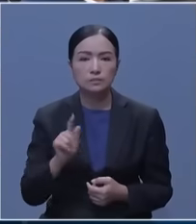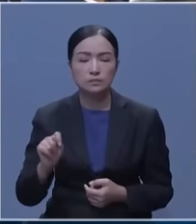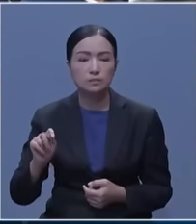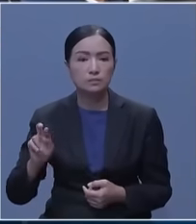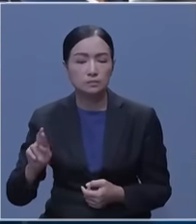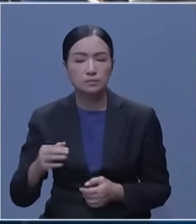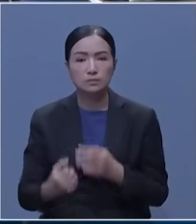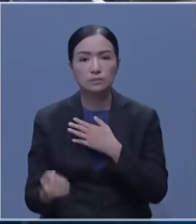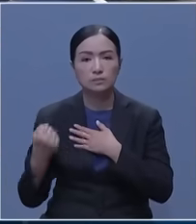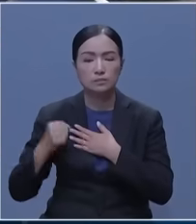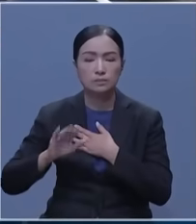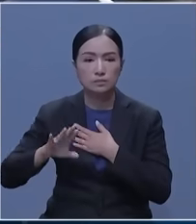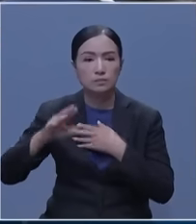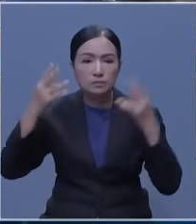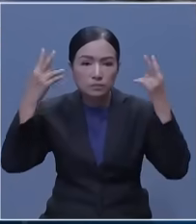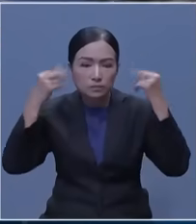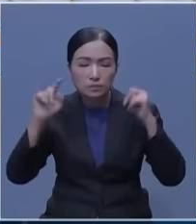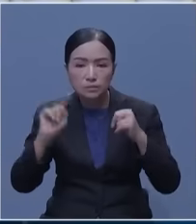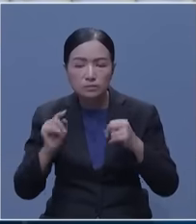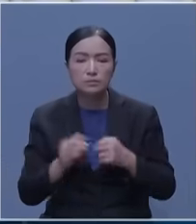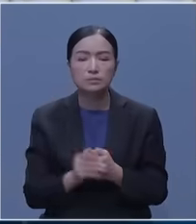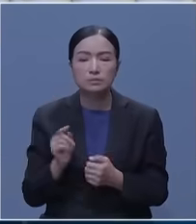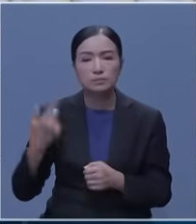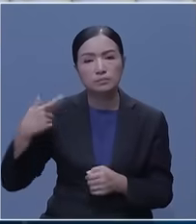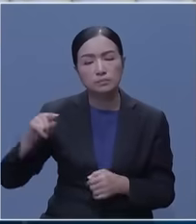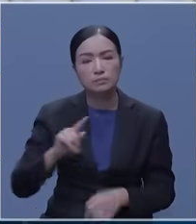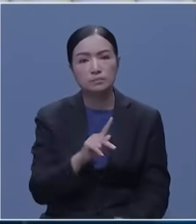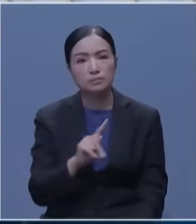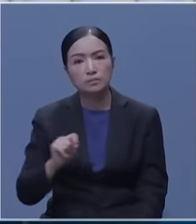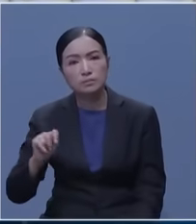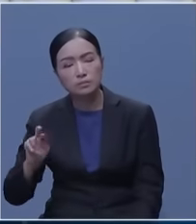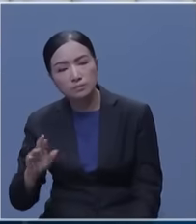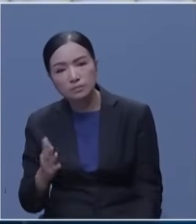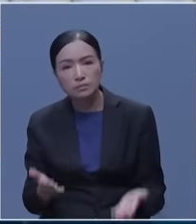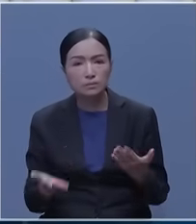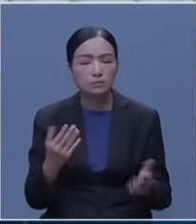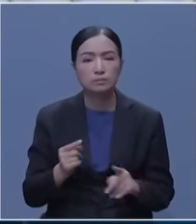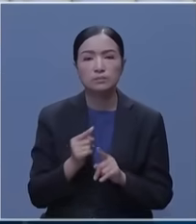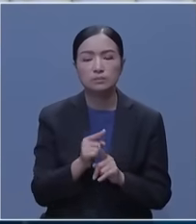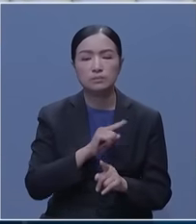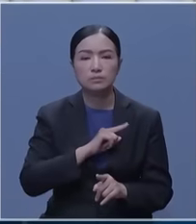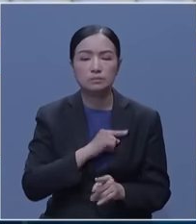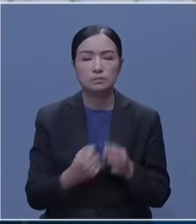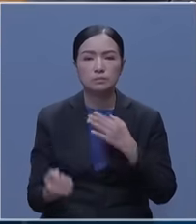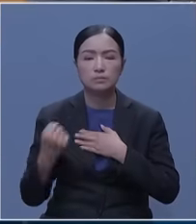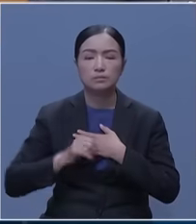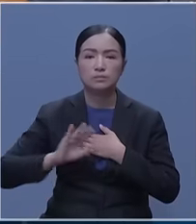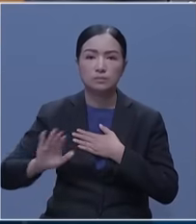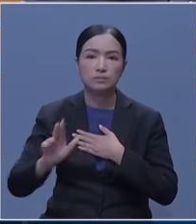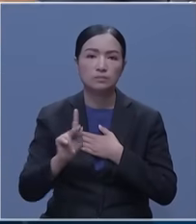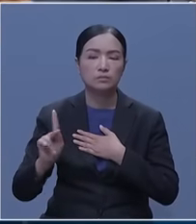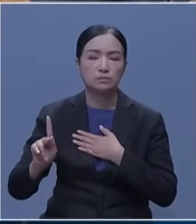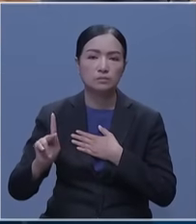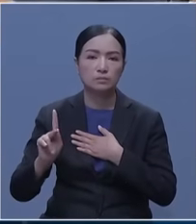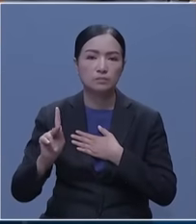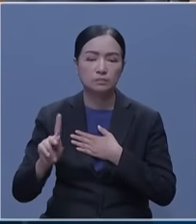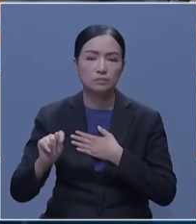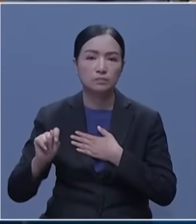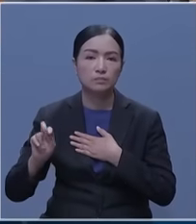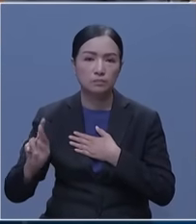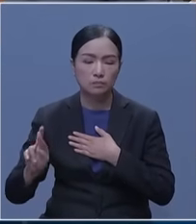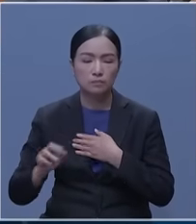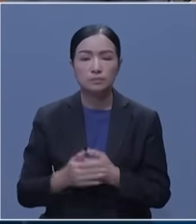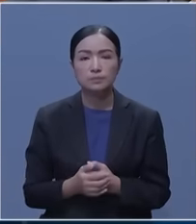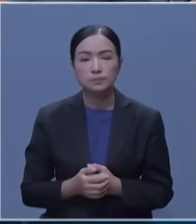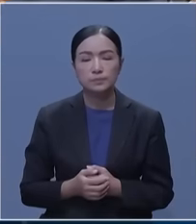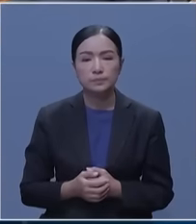ำนาจของนายกมีแค่นี้แล้วก็อาจจะเป็นประธานกตร.และพิจารณาอะไรก็ว่ากันไปตามบทบาทตามอำนาจที่กตร.มีทีนี้ในส่วนของผู้ก